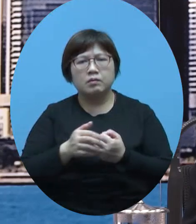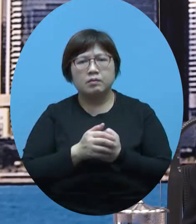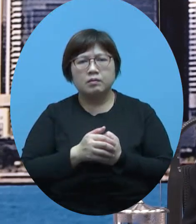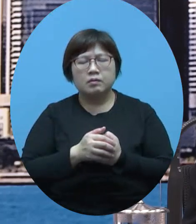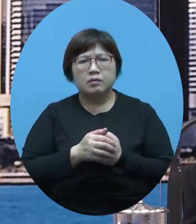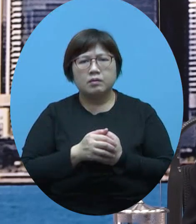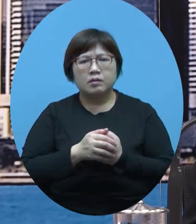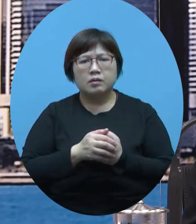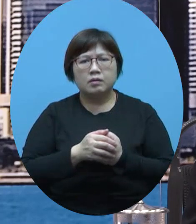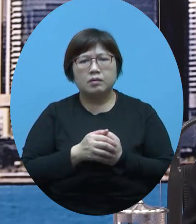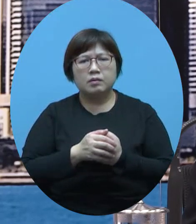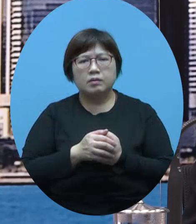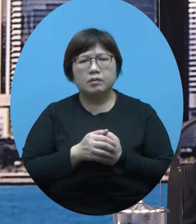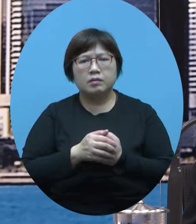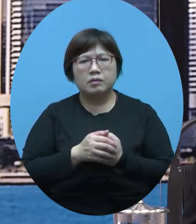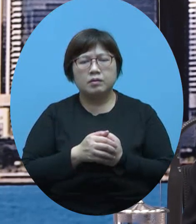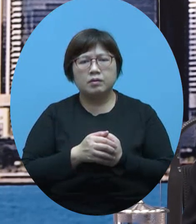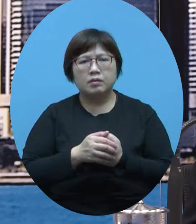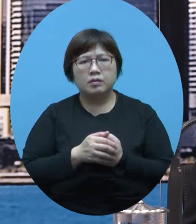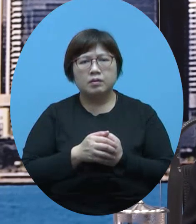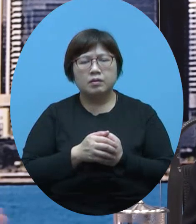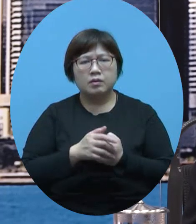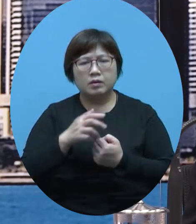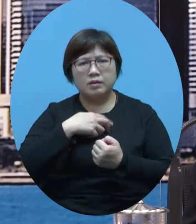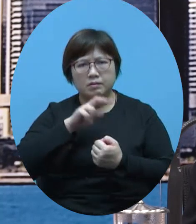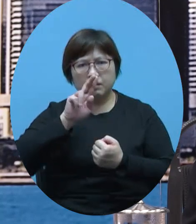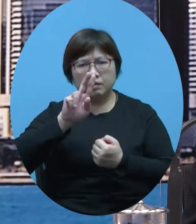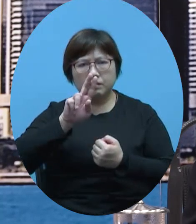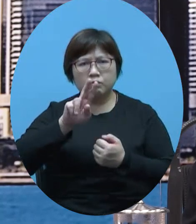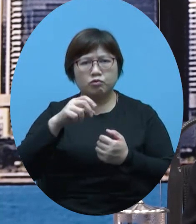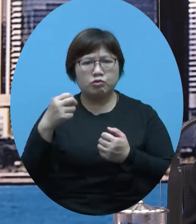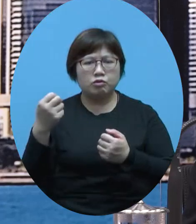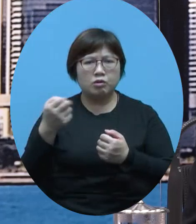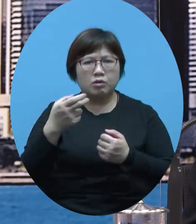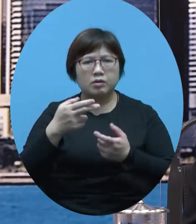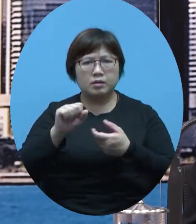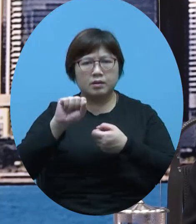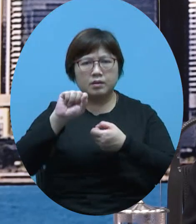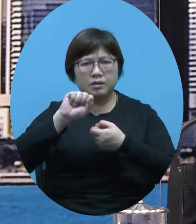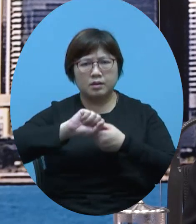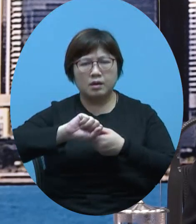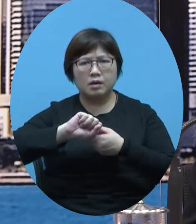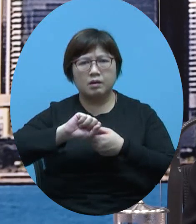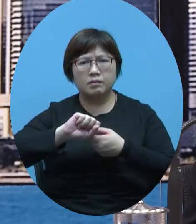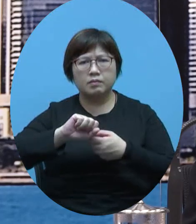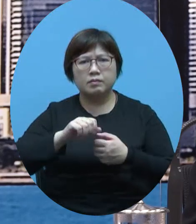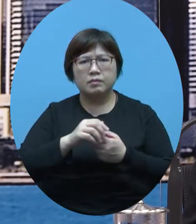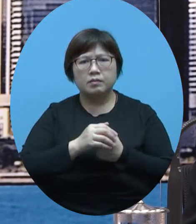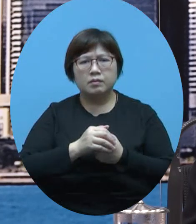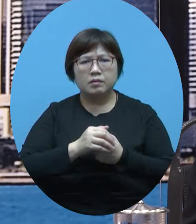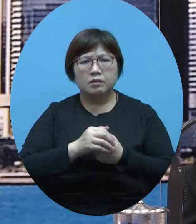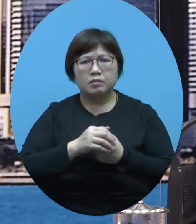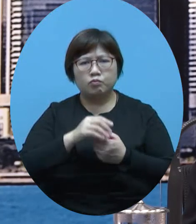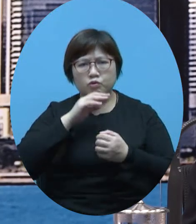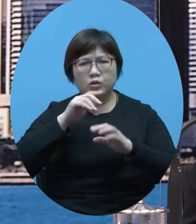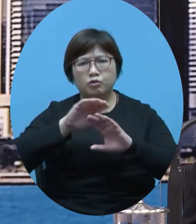係會係睇緊咧會進一步去加強。嗰方面嚇，即係如果係所